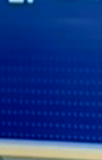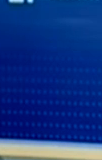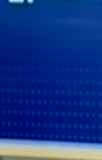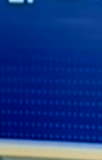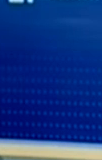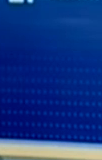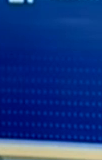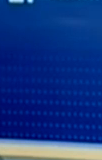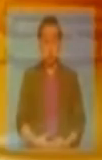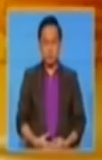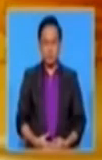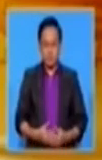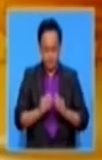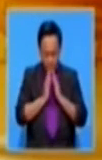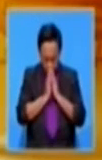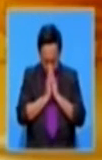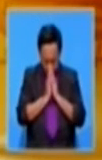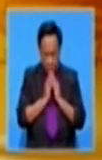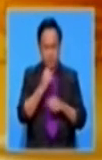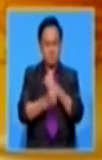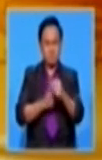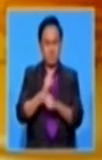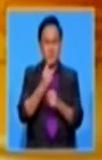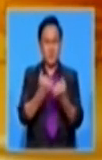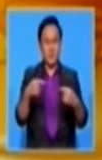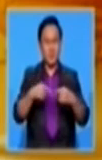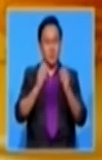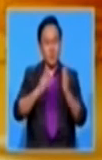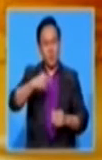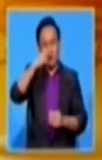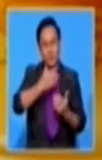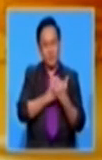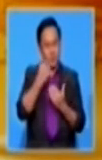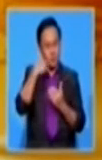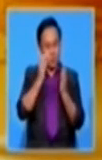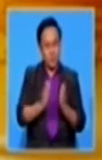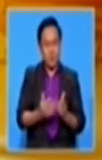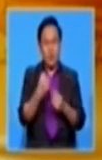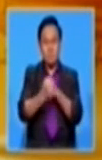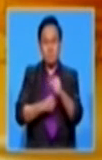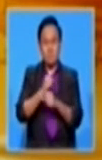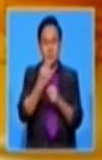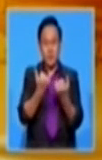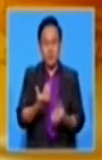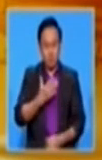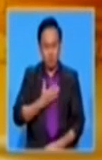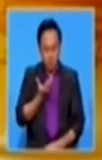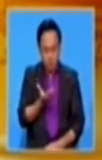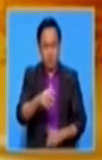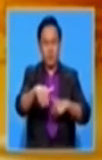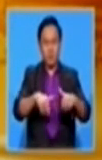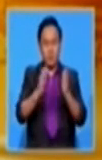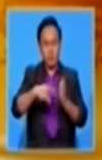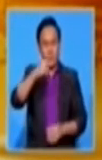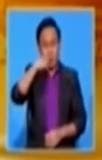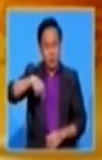พูดให้น้อยลงแล้วก็ทะเลาะกับสื่อน้อยลงด้วยแต่ก็ไม่วายทิ้งท้ายนะครับว่าสื่อเองก็ต้องอย่าทำให้หงุดหงิดด้วยนะครับ ท่านจ